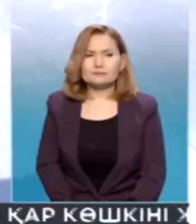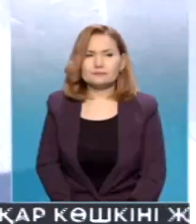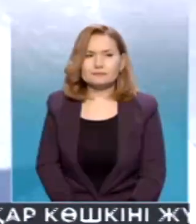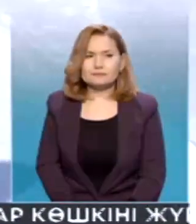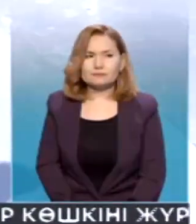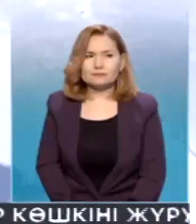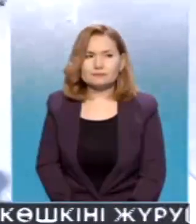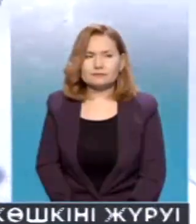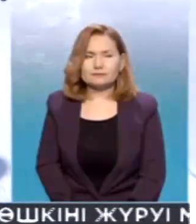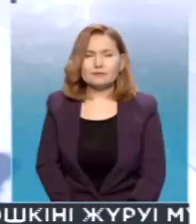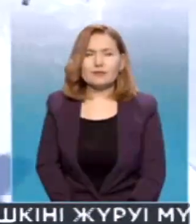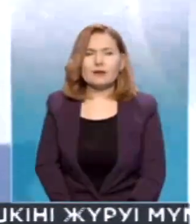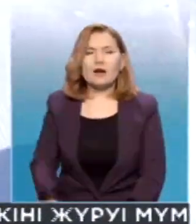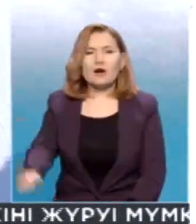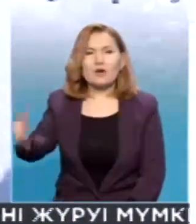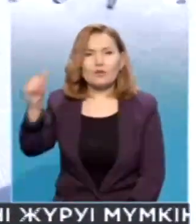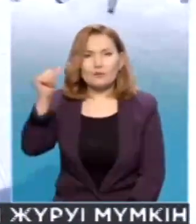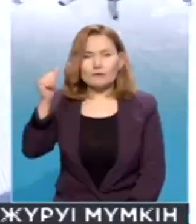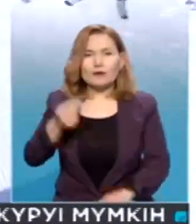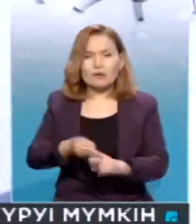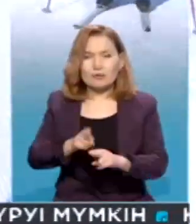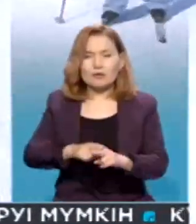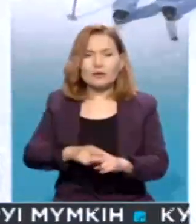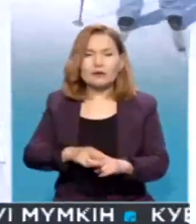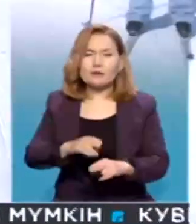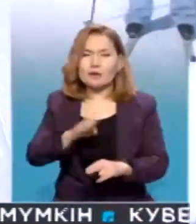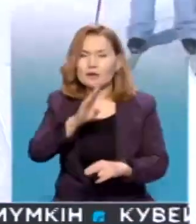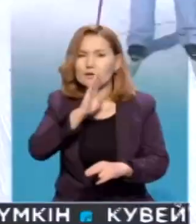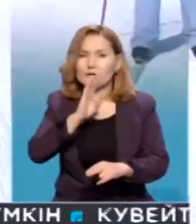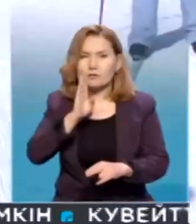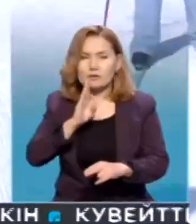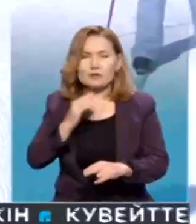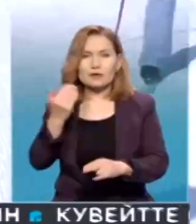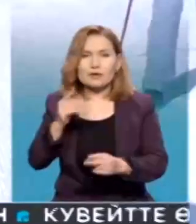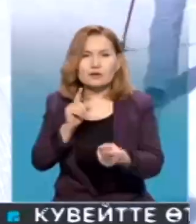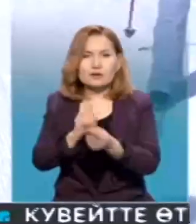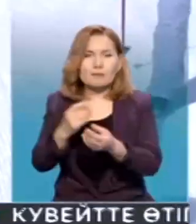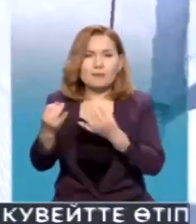Абайлаңыз, менің артымда мінекі Әсел ханым келе жатыр екен. Бір сұрақ қойсам.